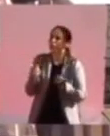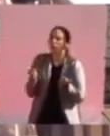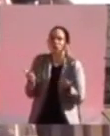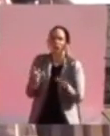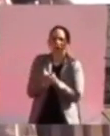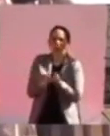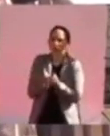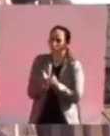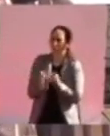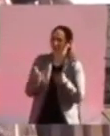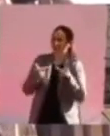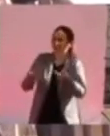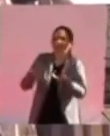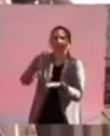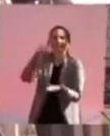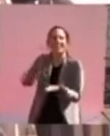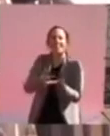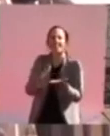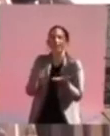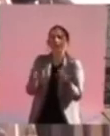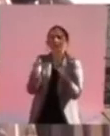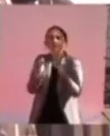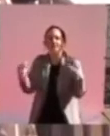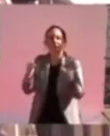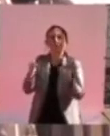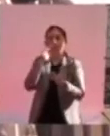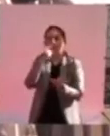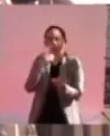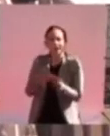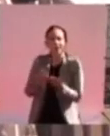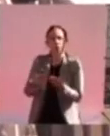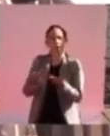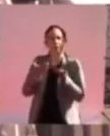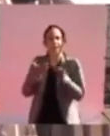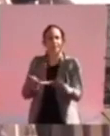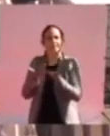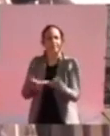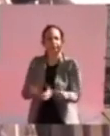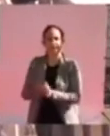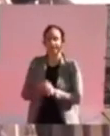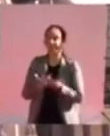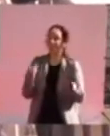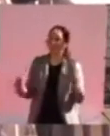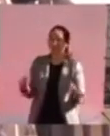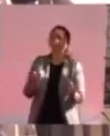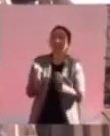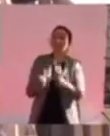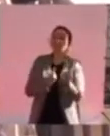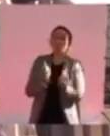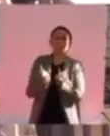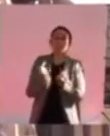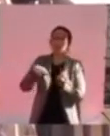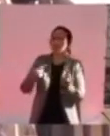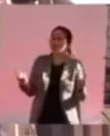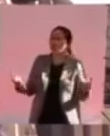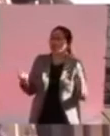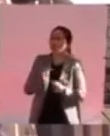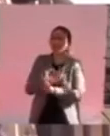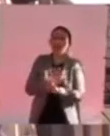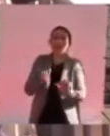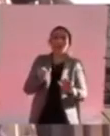uniformità ed accessibilità ma una situazione che al contrario è fortemente disuguale nel